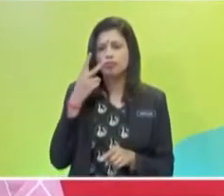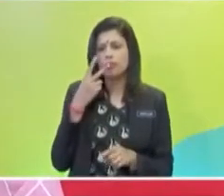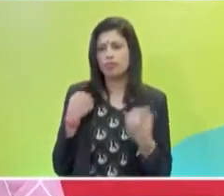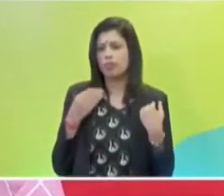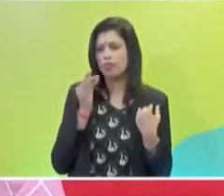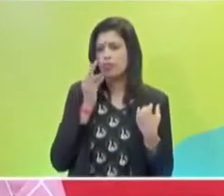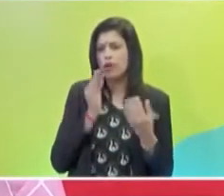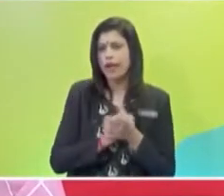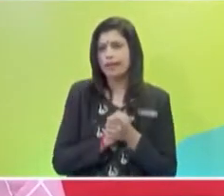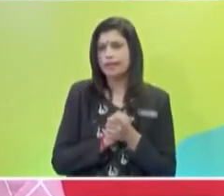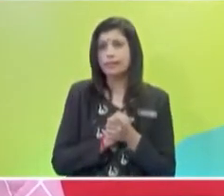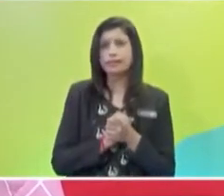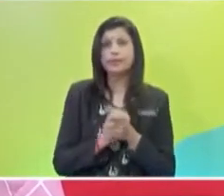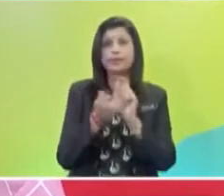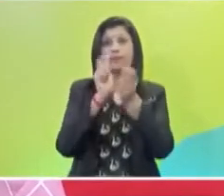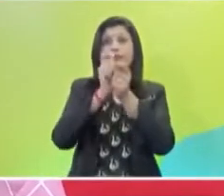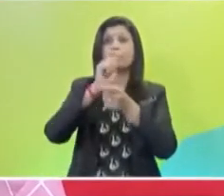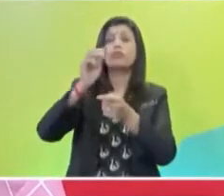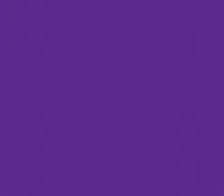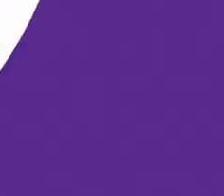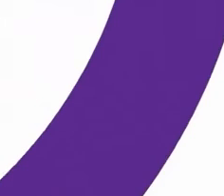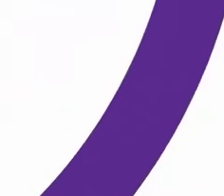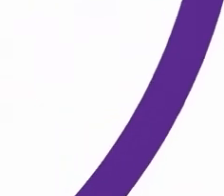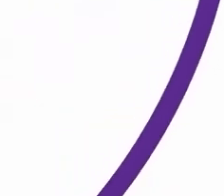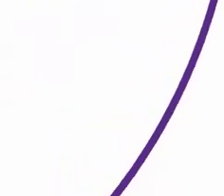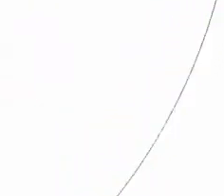buah. Nak tukar je sebuah?